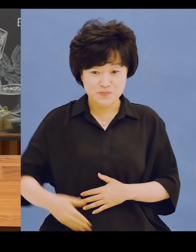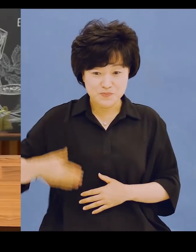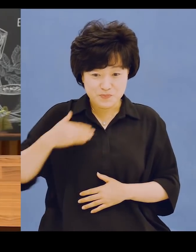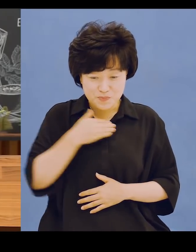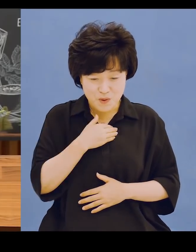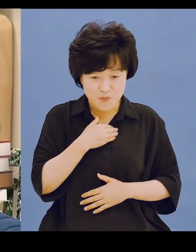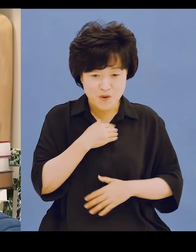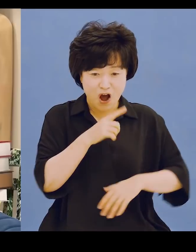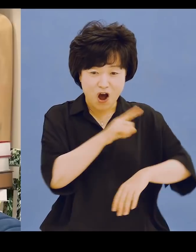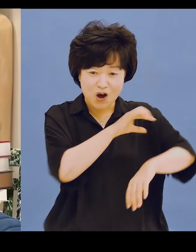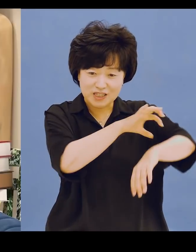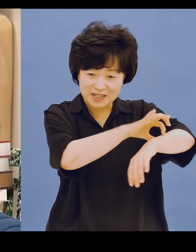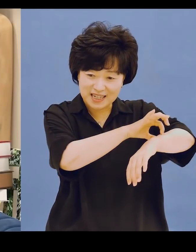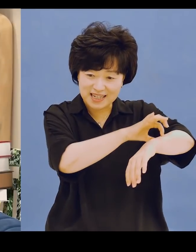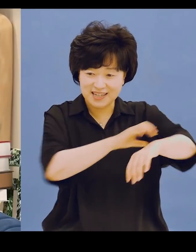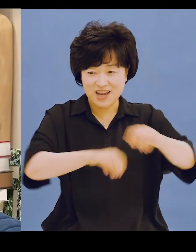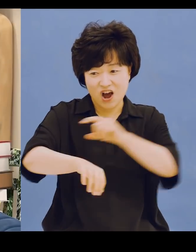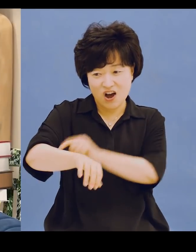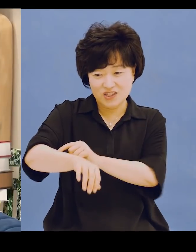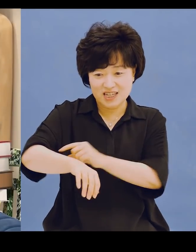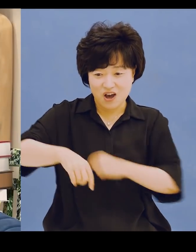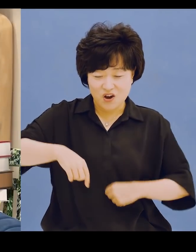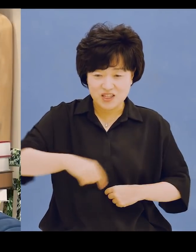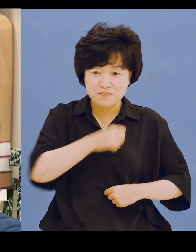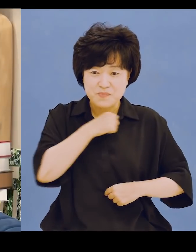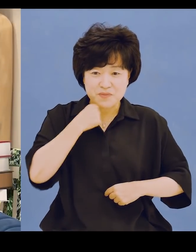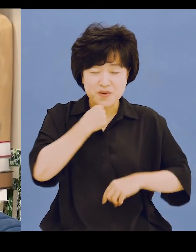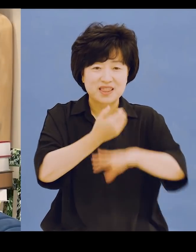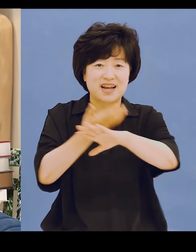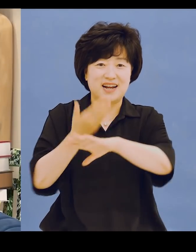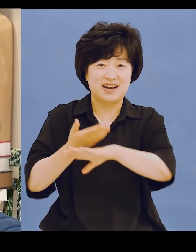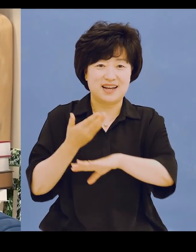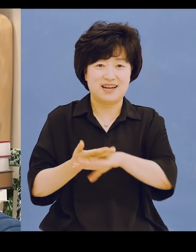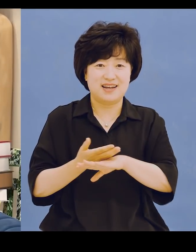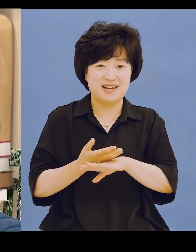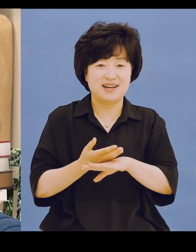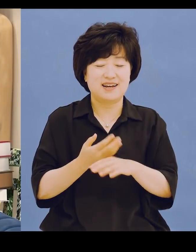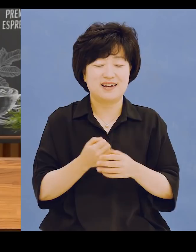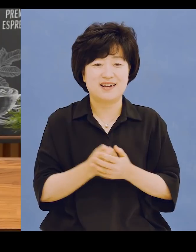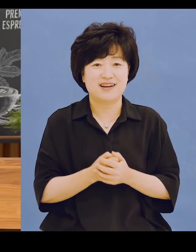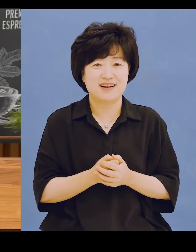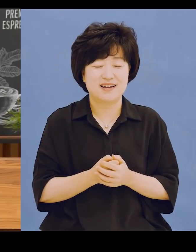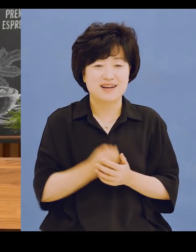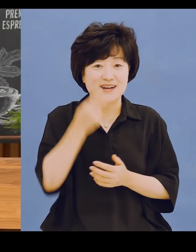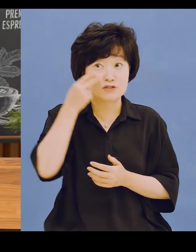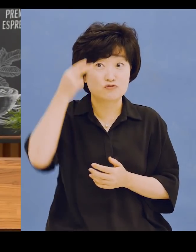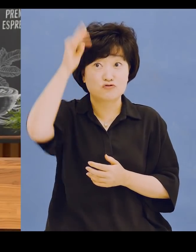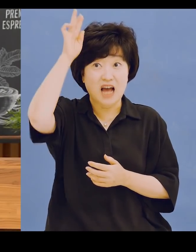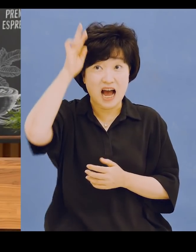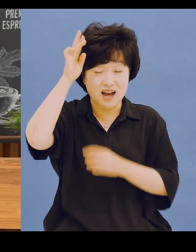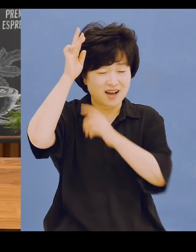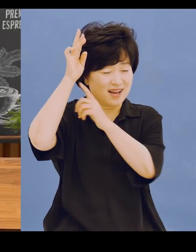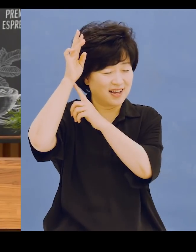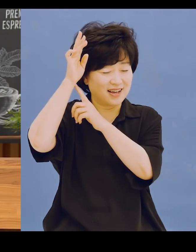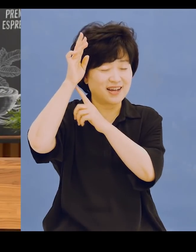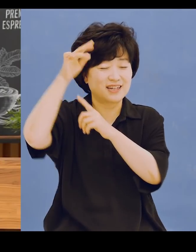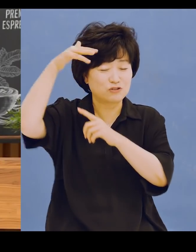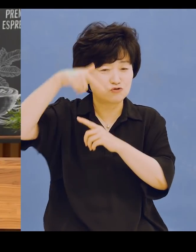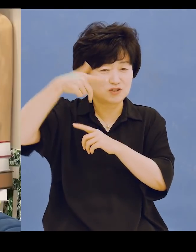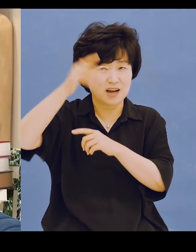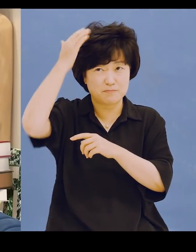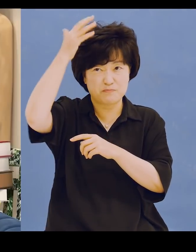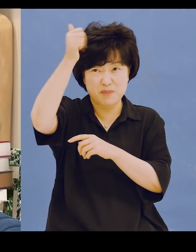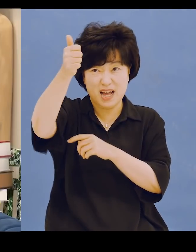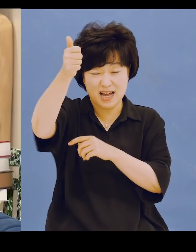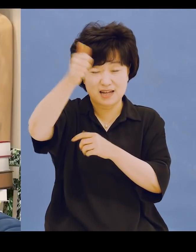부위 얘기하듯이 예, 그래서 추장이 죽었을 때 많이 먹고 아버지 뭐 이럴 때 어머니도 뭐 다 그래서 가족은 외부